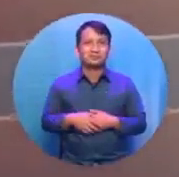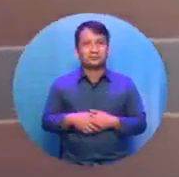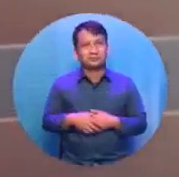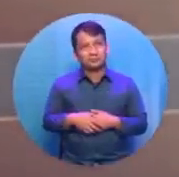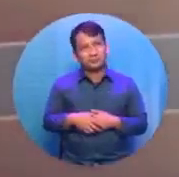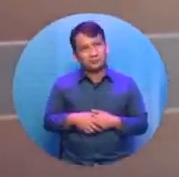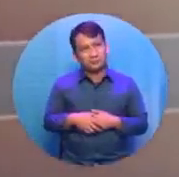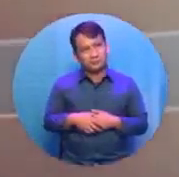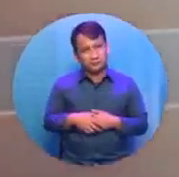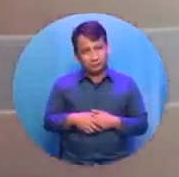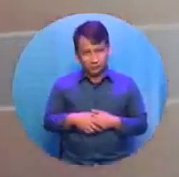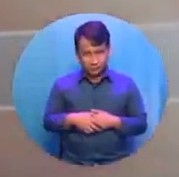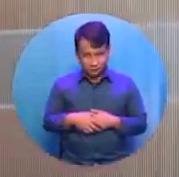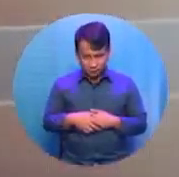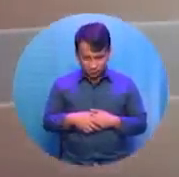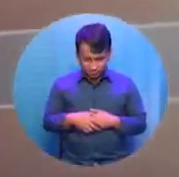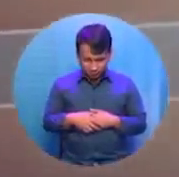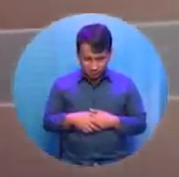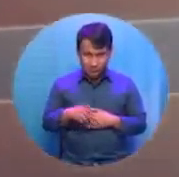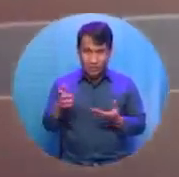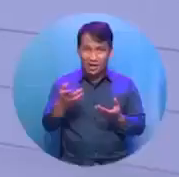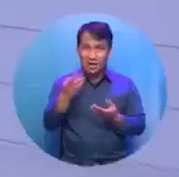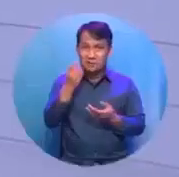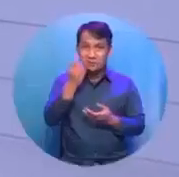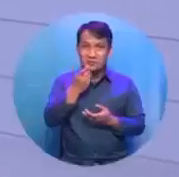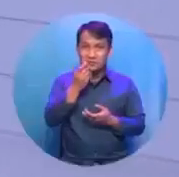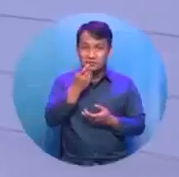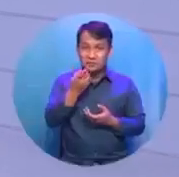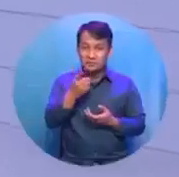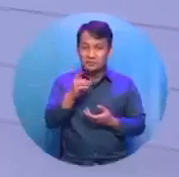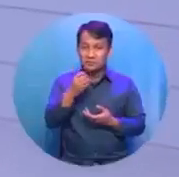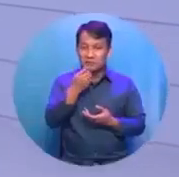Took to go. Magaling ka. Eh ngayon, meron ka bang dessert? Ano bang dessert mo ngayon?